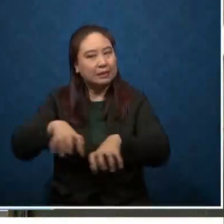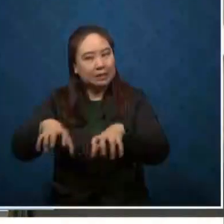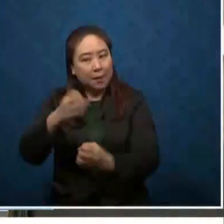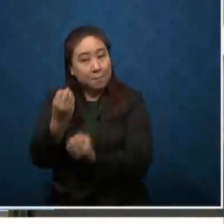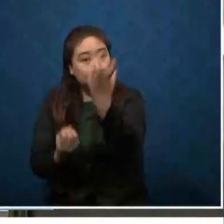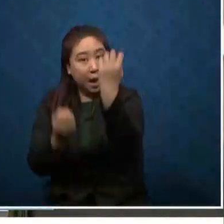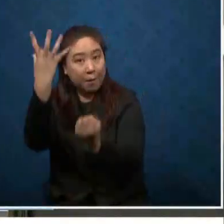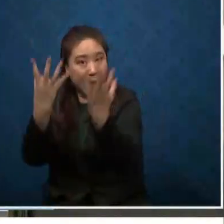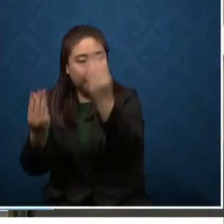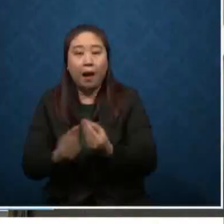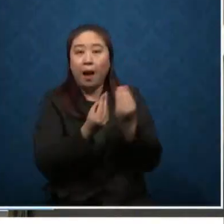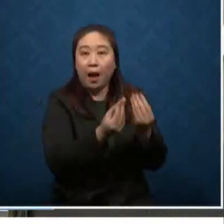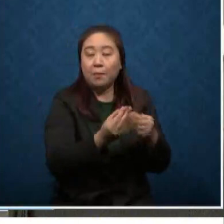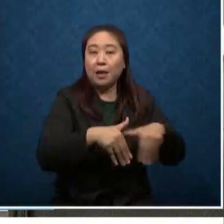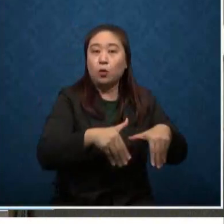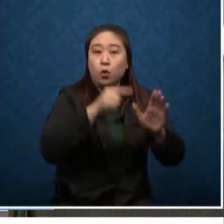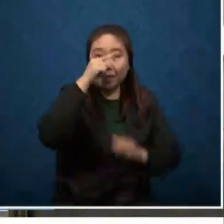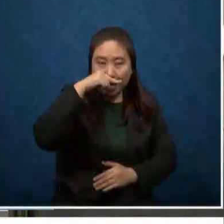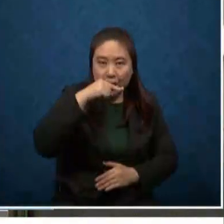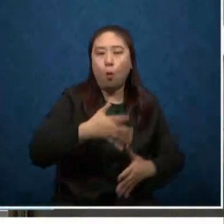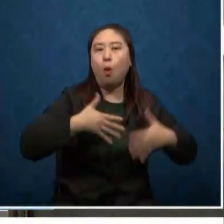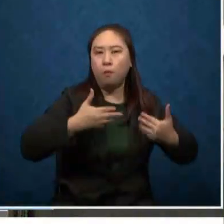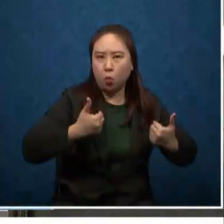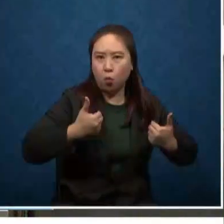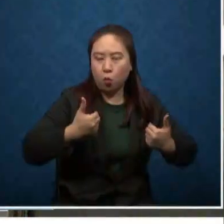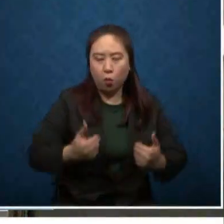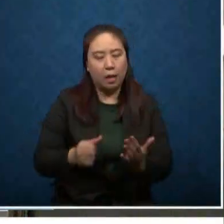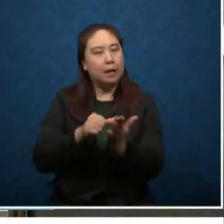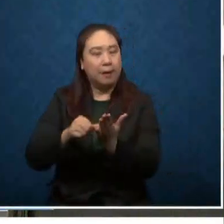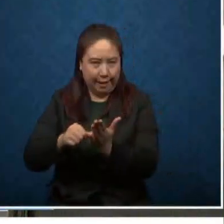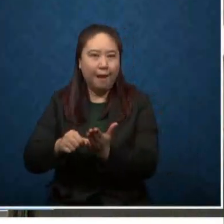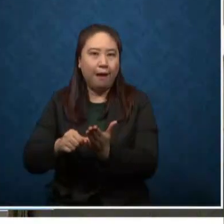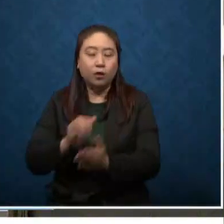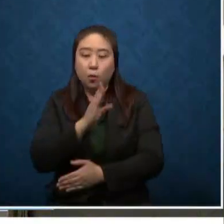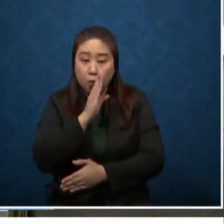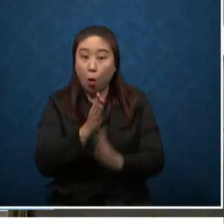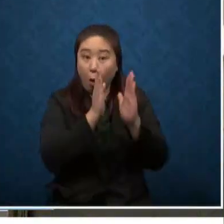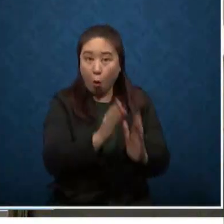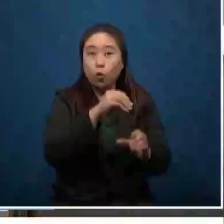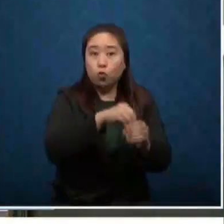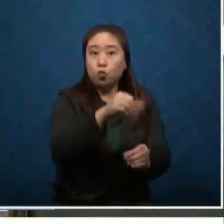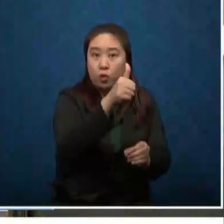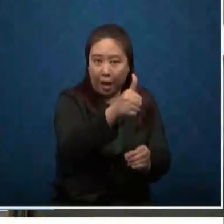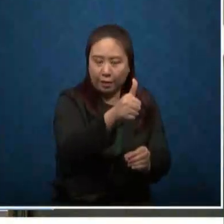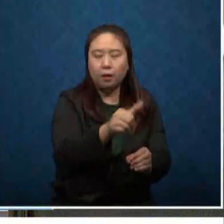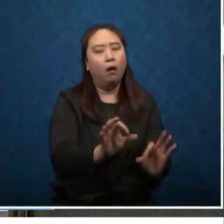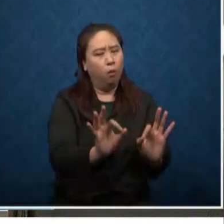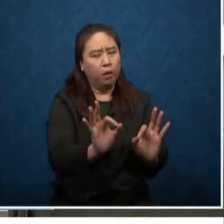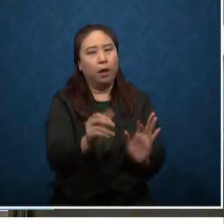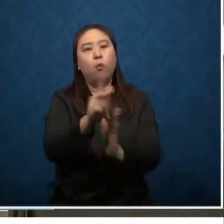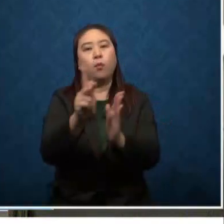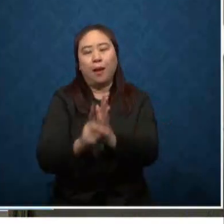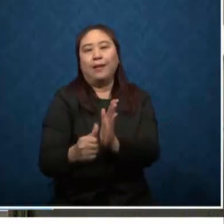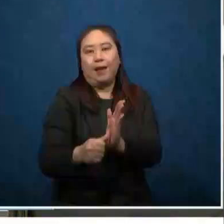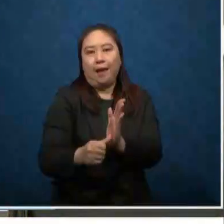ไทยโจทย์ก็จะเปลี่ยนงั้ตรงไหนที่คนอยู่สมควรอยู่ได้แก้กฎหมายนะครัโยพ้น